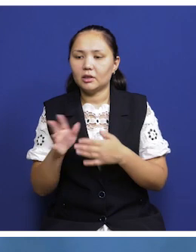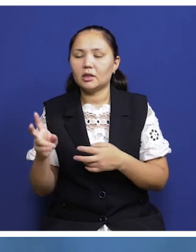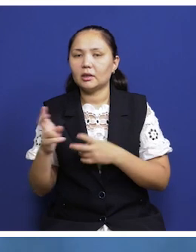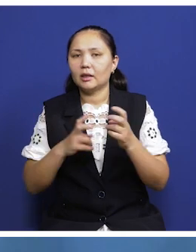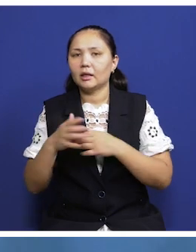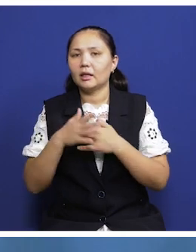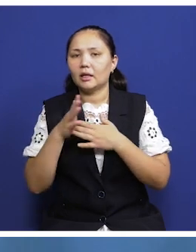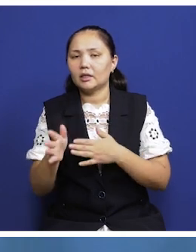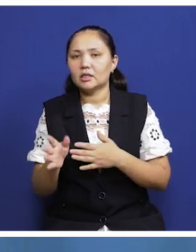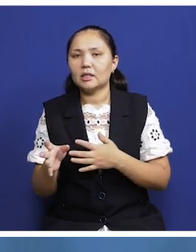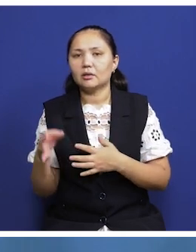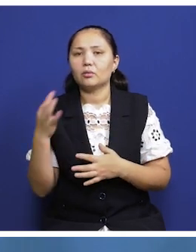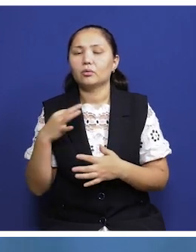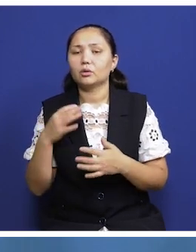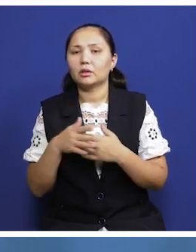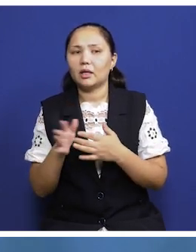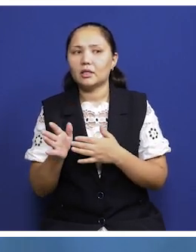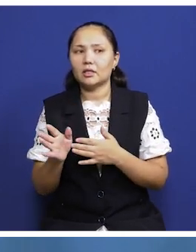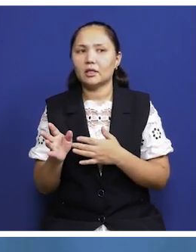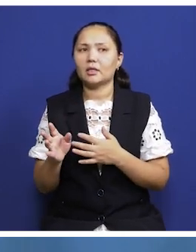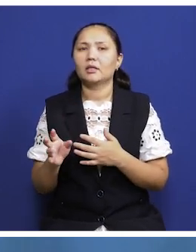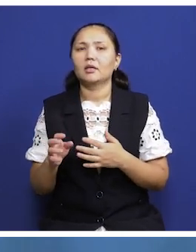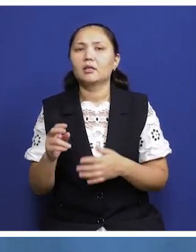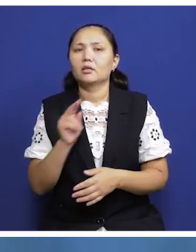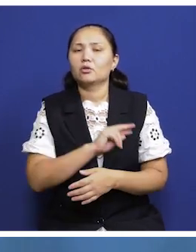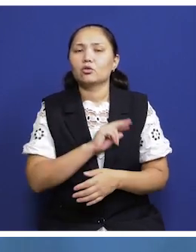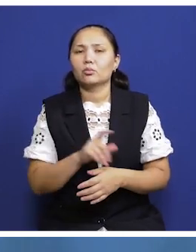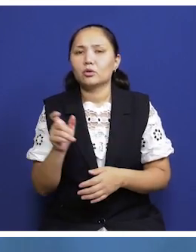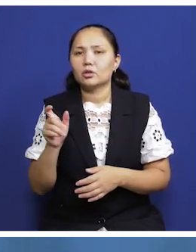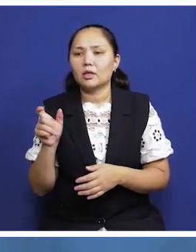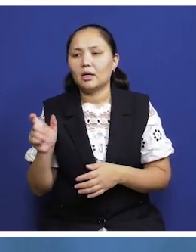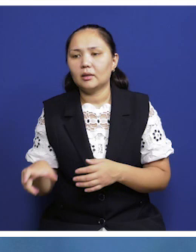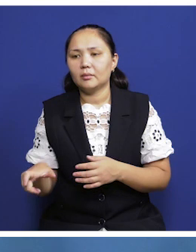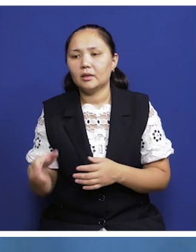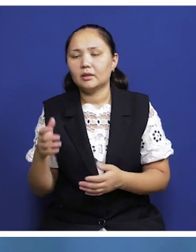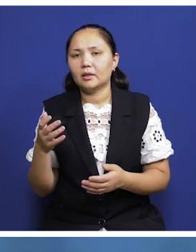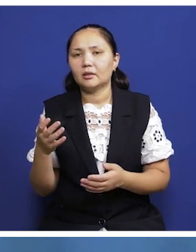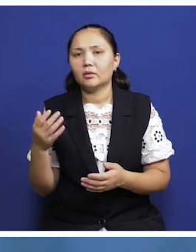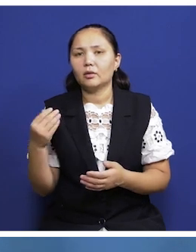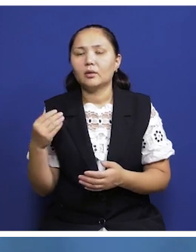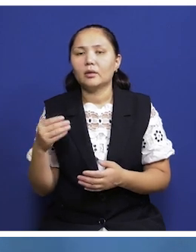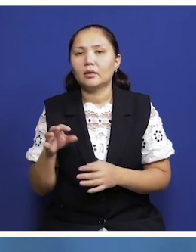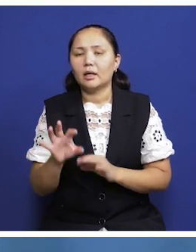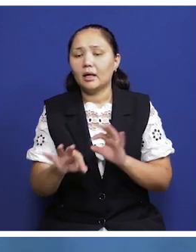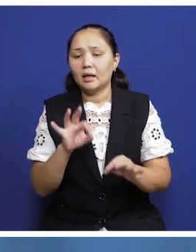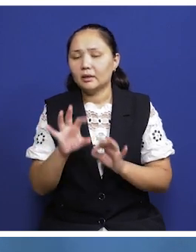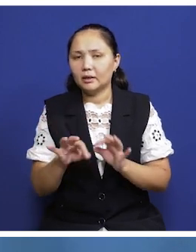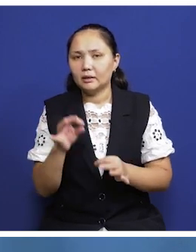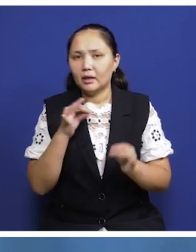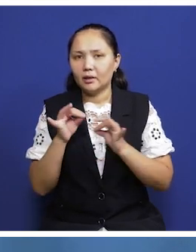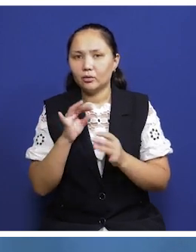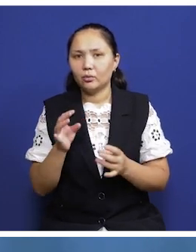ашамын, жаңа өндіріс ашылғаннан кейін содан мынанша жұмыс орны болады, одан мынанша мүлік салығы келеді, сосын